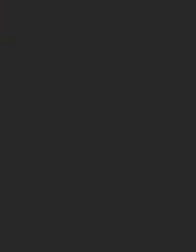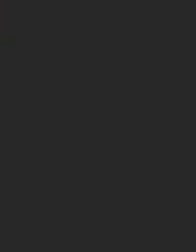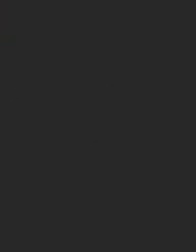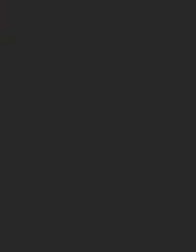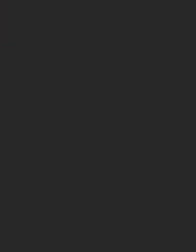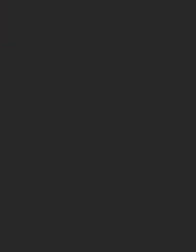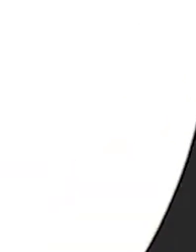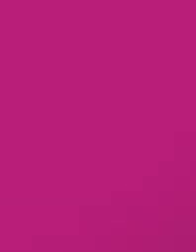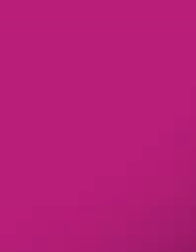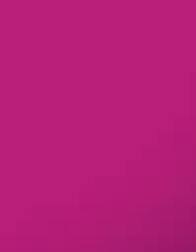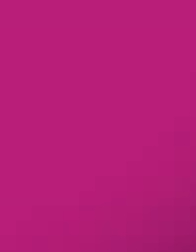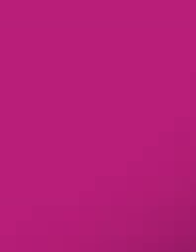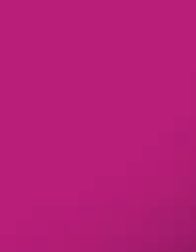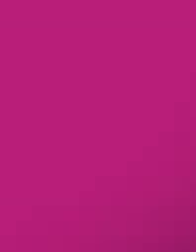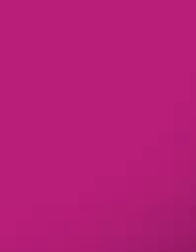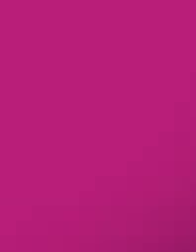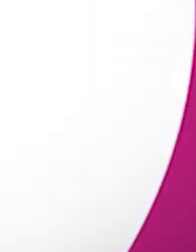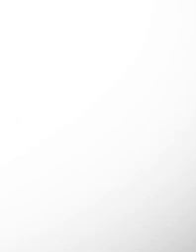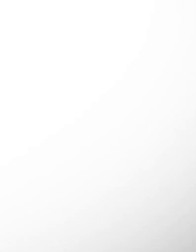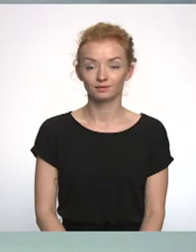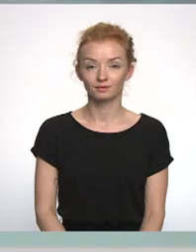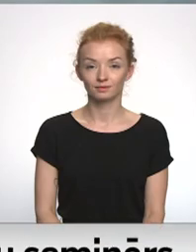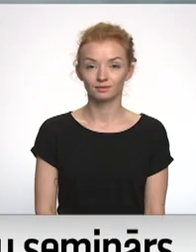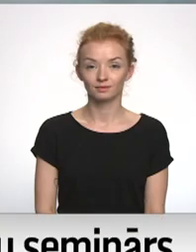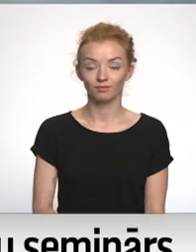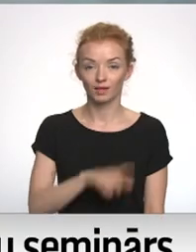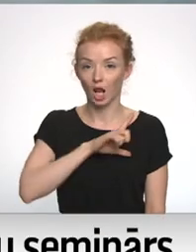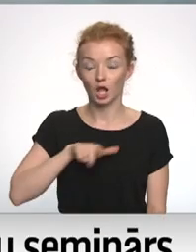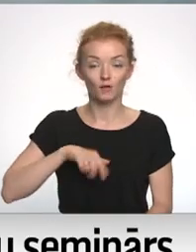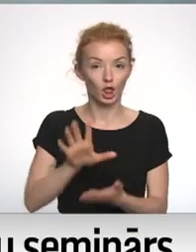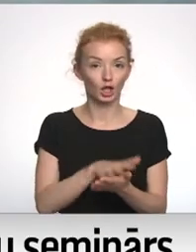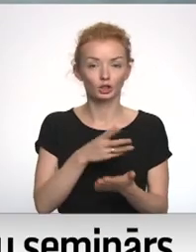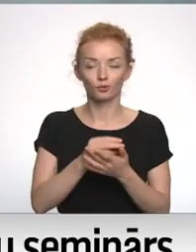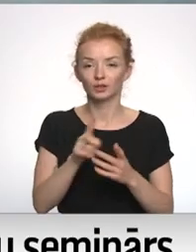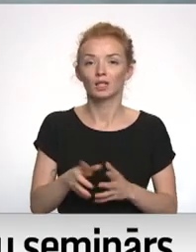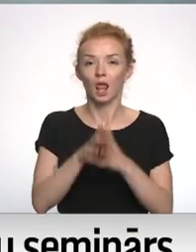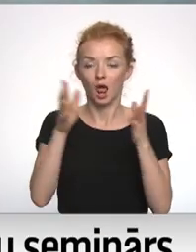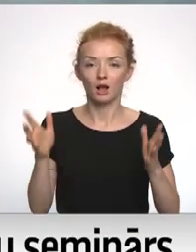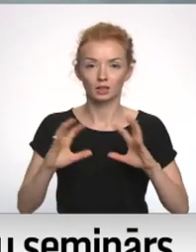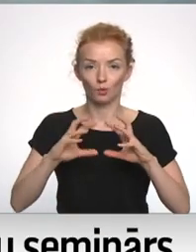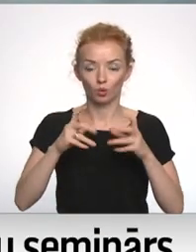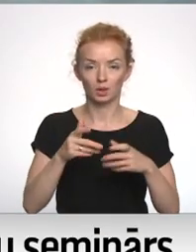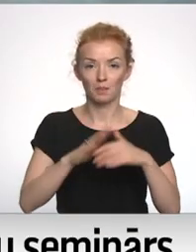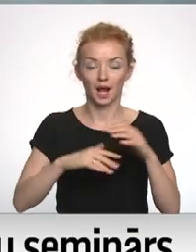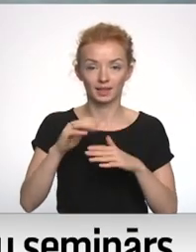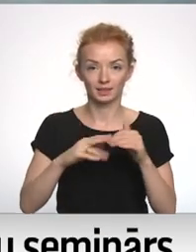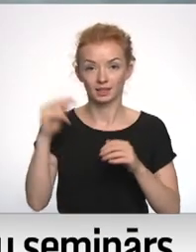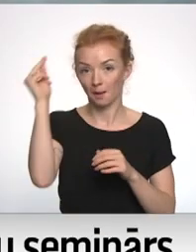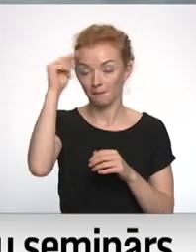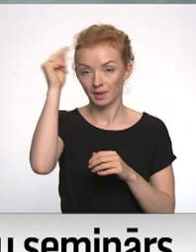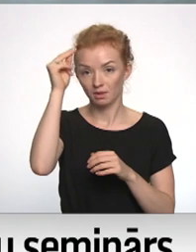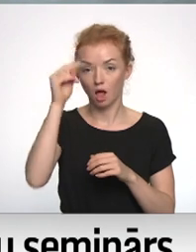Re! Viss ēters ir te! Latvijā līdz šīm apjomīgākais starptautiskais praktiskais